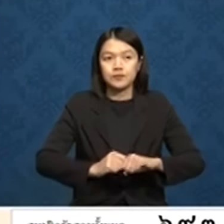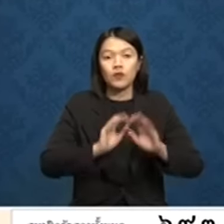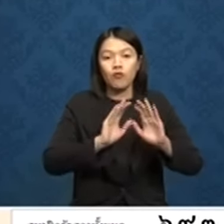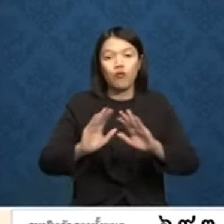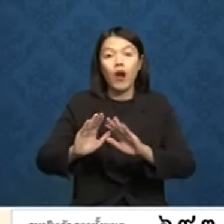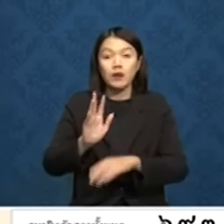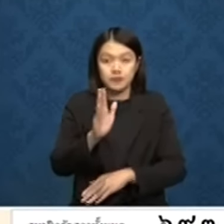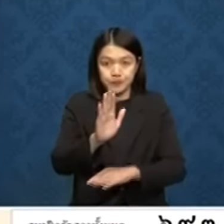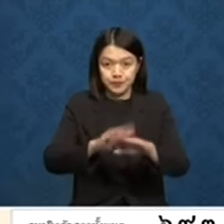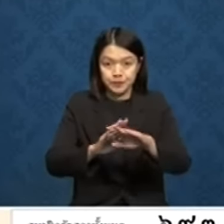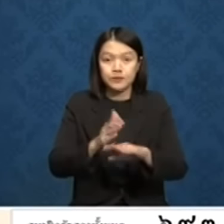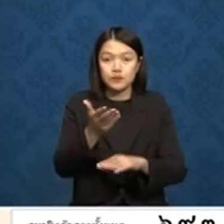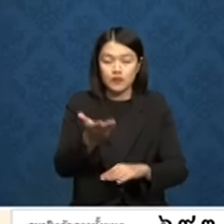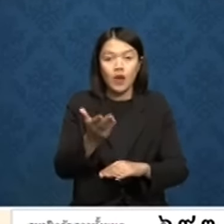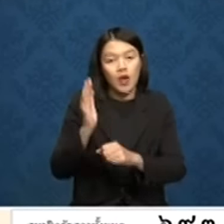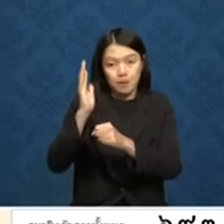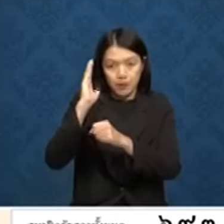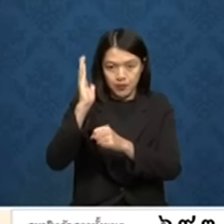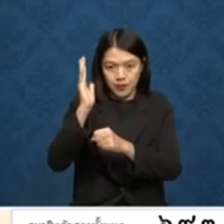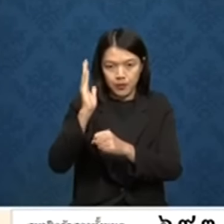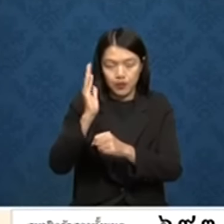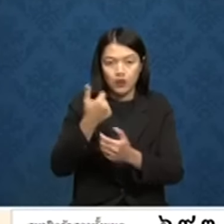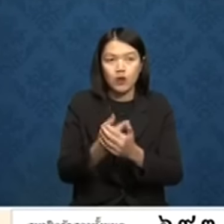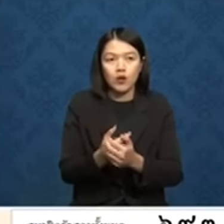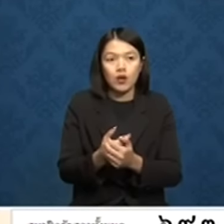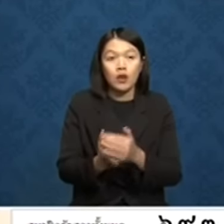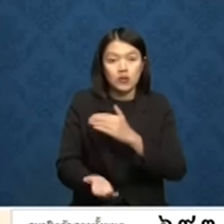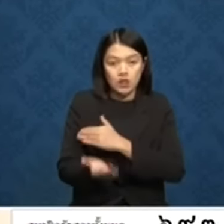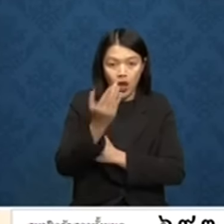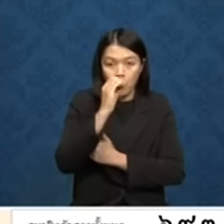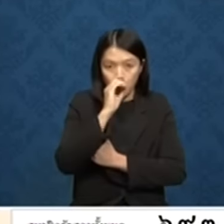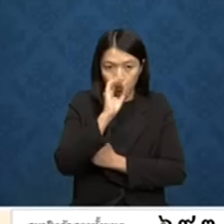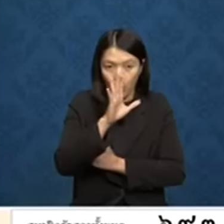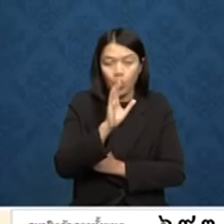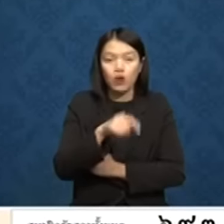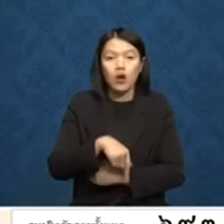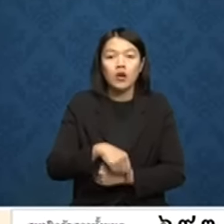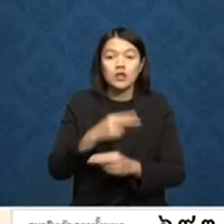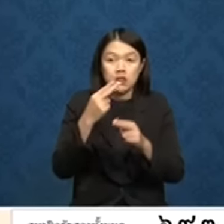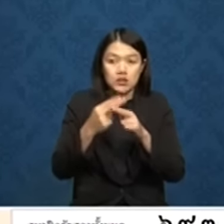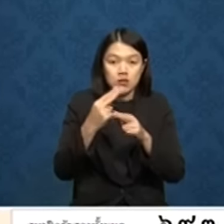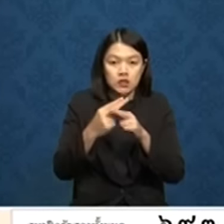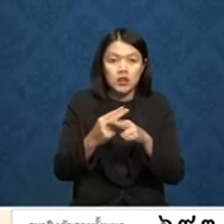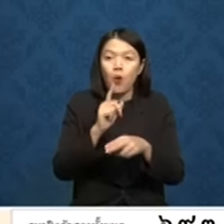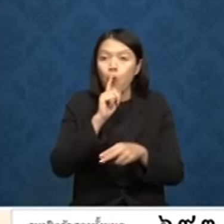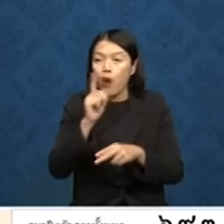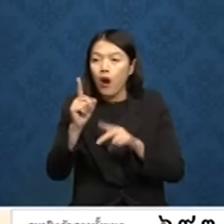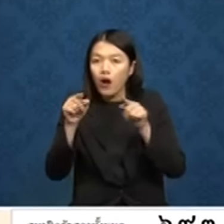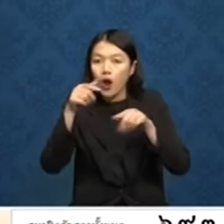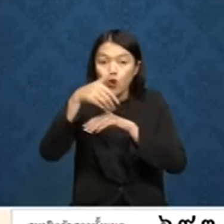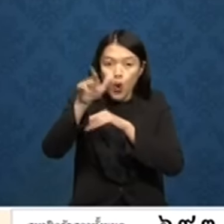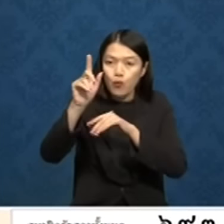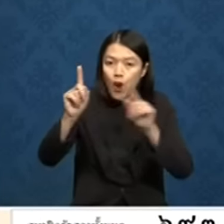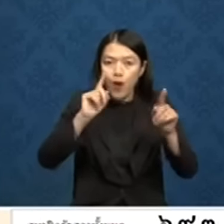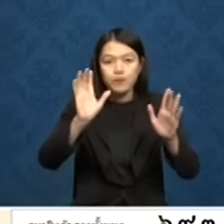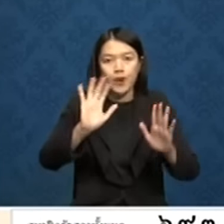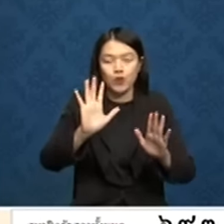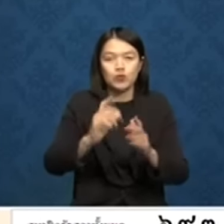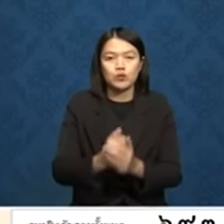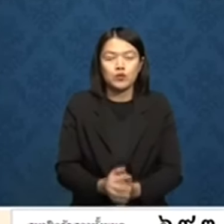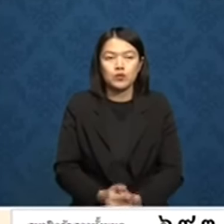ว่าการอภิปรายซึ่งผมพูดตอนเช้าไม่ควรจะเอ่ยชื่อหรือพาดพิงถึงบุคคลข้างนอกนะครับ